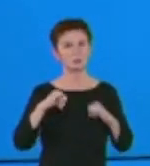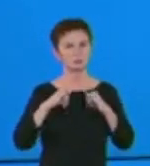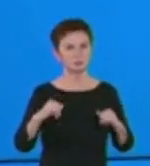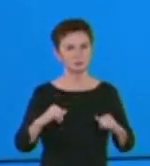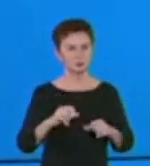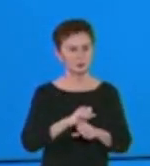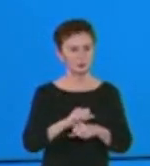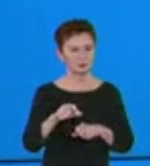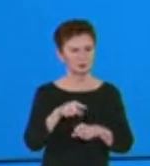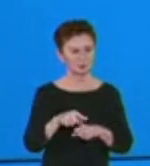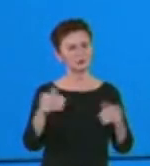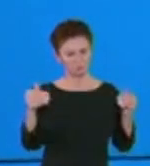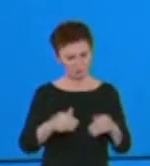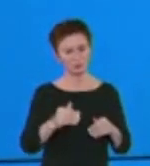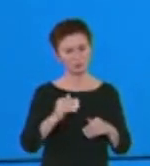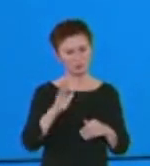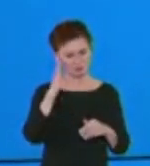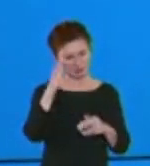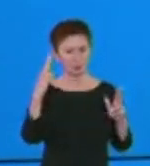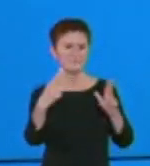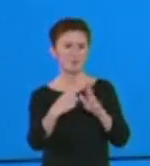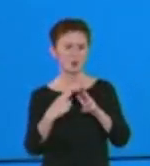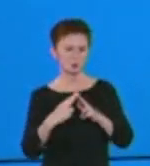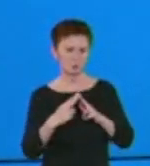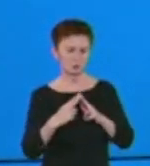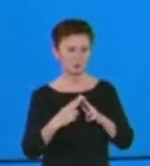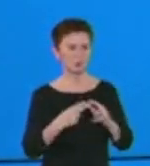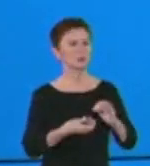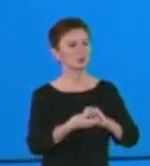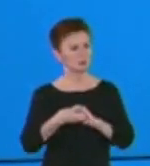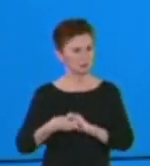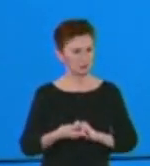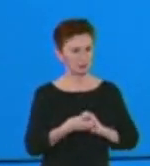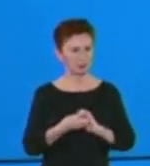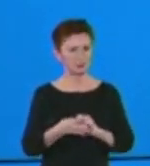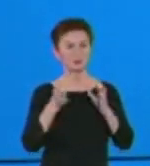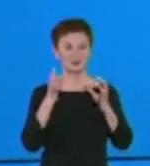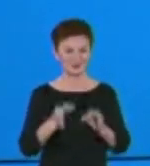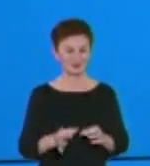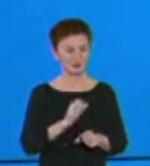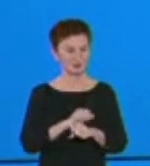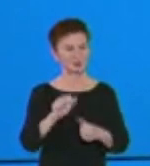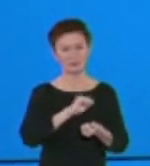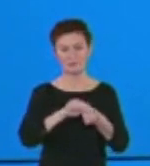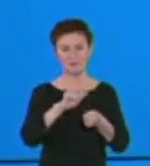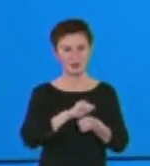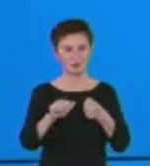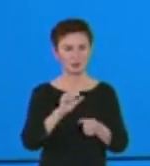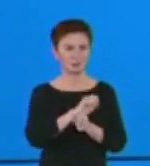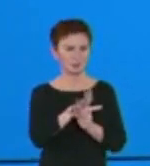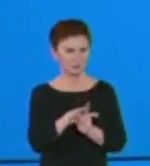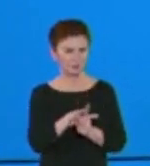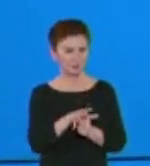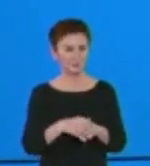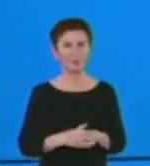że potrafimy znaleźć porozumienie. I to porozumienie i solidarność dzisiaj w dobie walki z COVID-em, w dobie mierzenia się